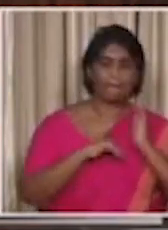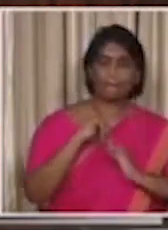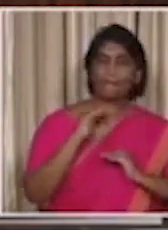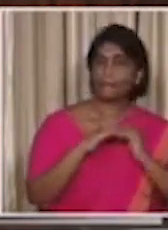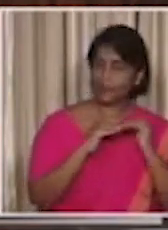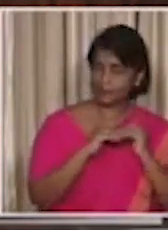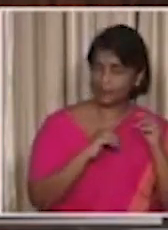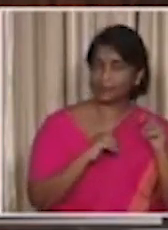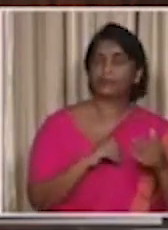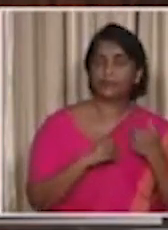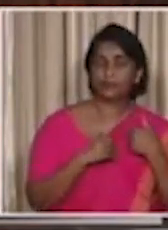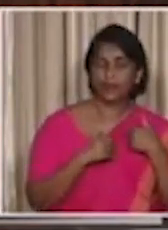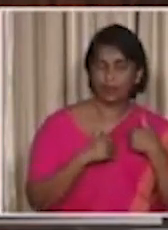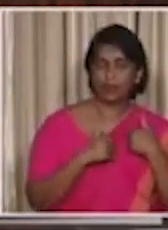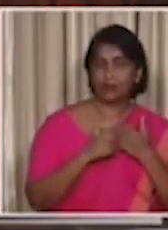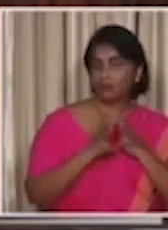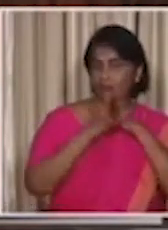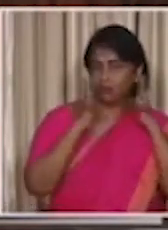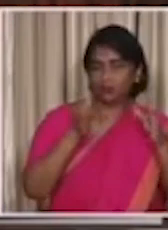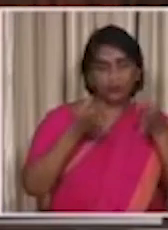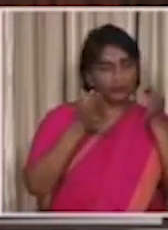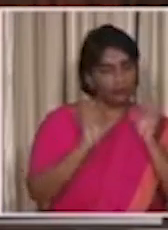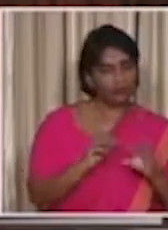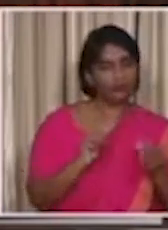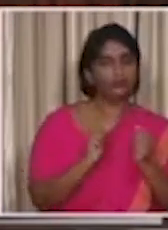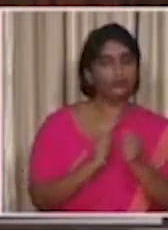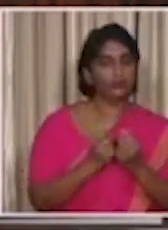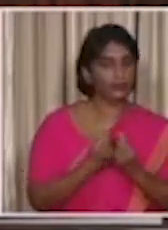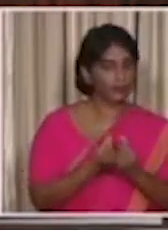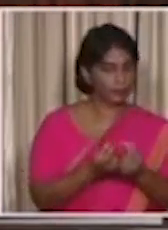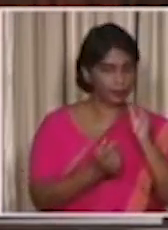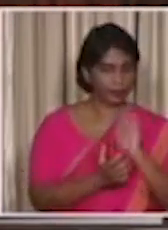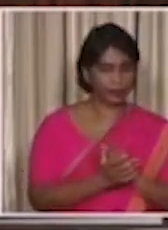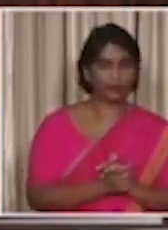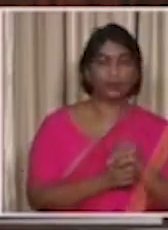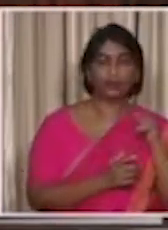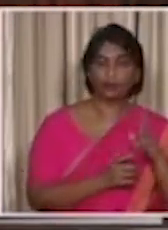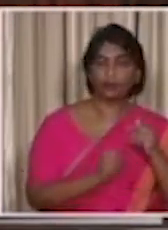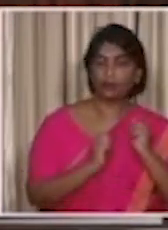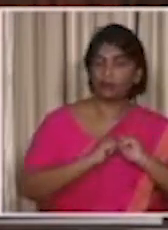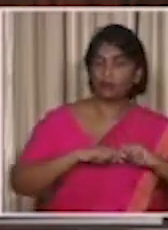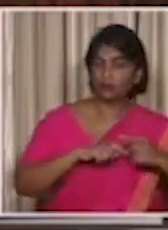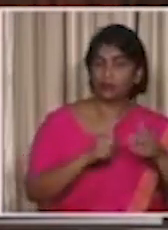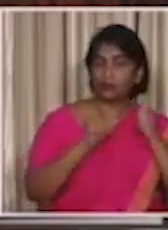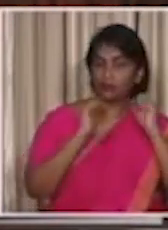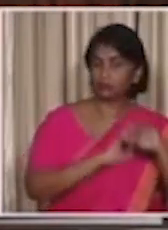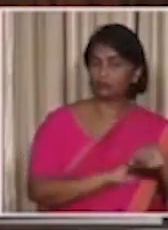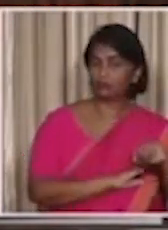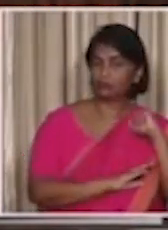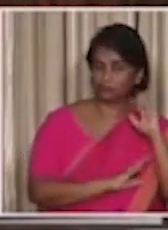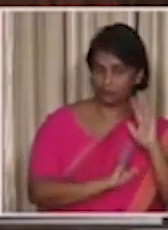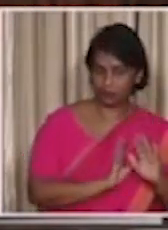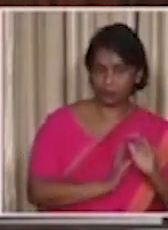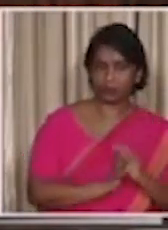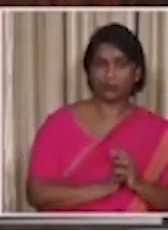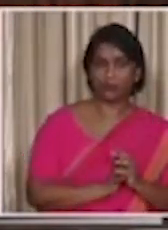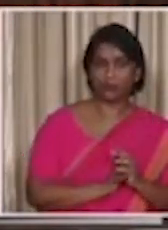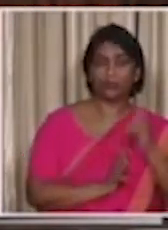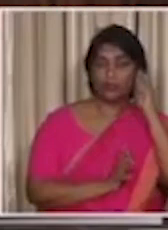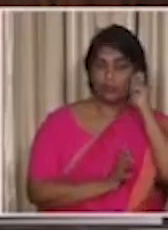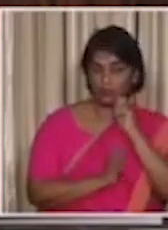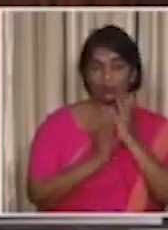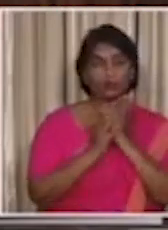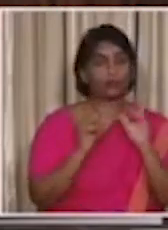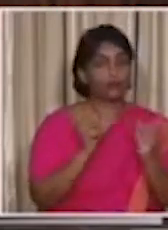ක්‍රමවේදයද අප වඩාත් විධිමත් හා කඩිනම් කරනවා. එම යාන්ත්‍රණය වඩාත් ශක්තිමත් කරනවා.